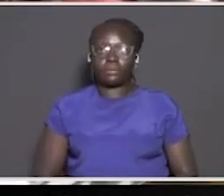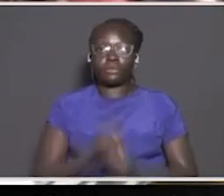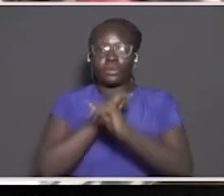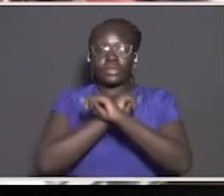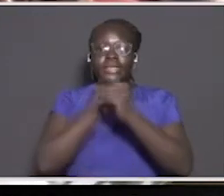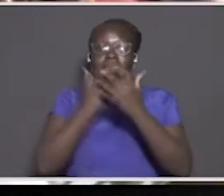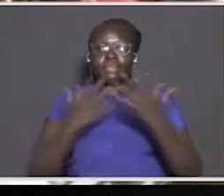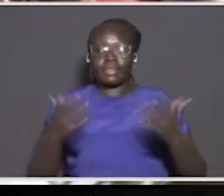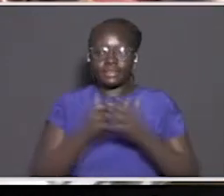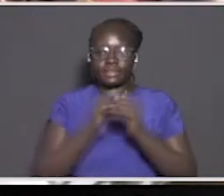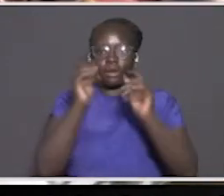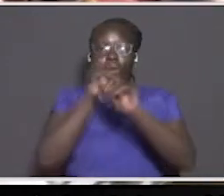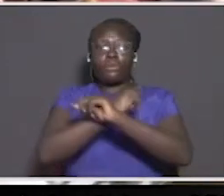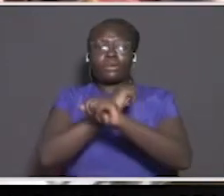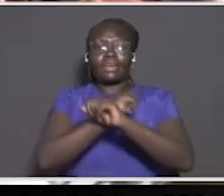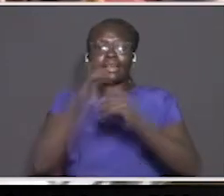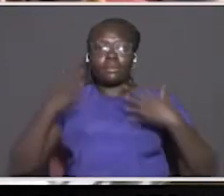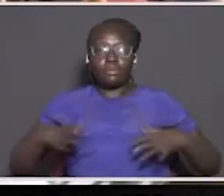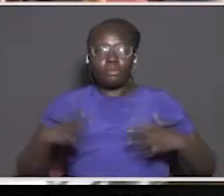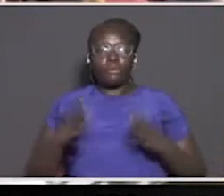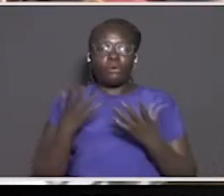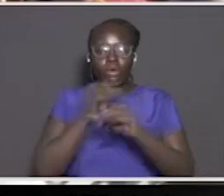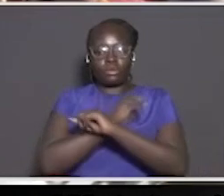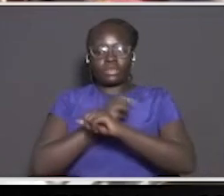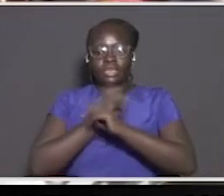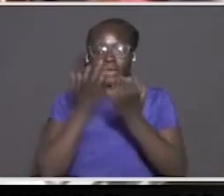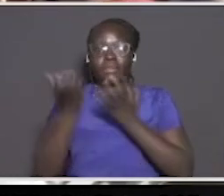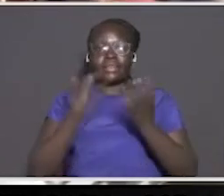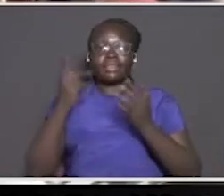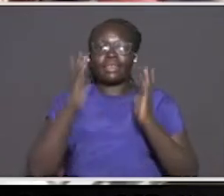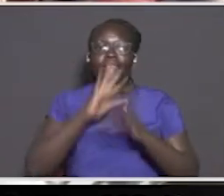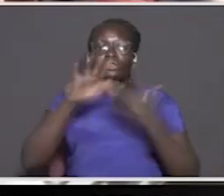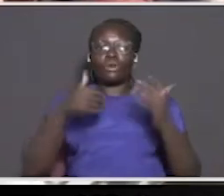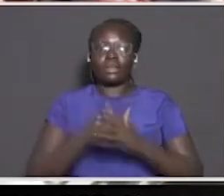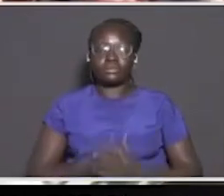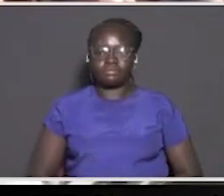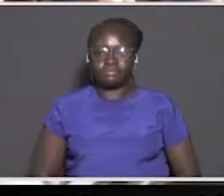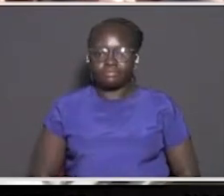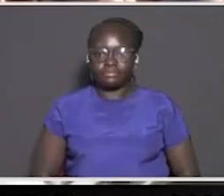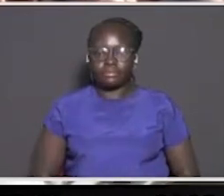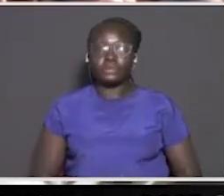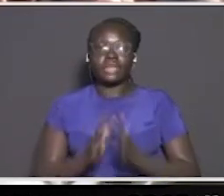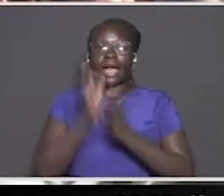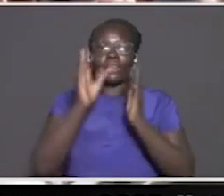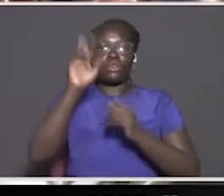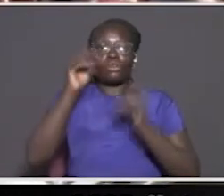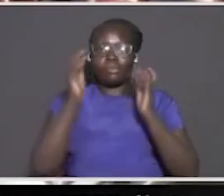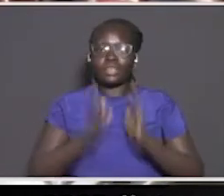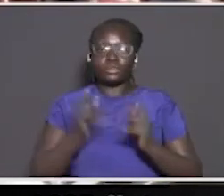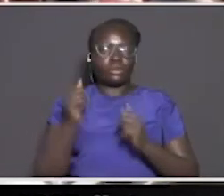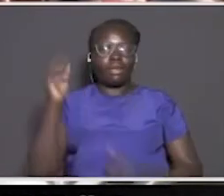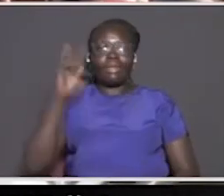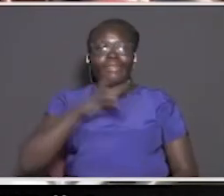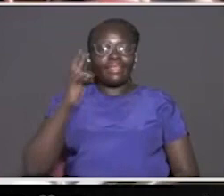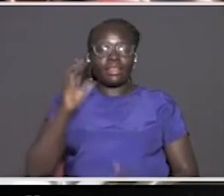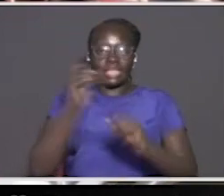mali, walinde maisha, walinde biashara ya wananchi wote. And nobody is going to threaten our